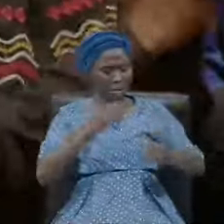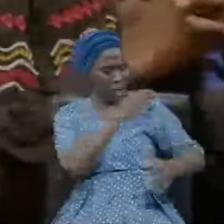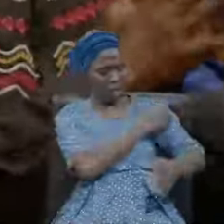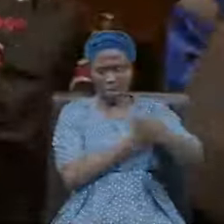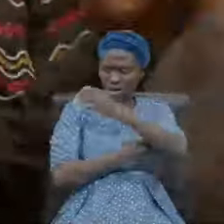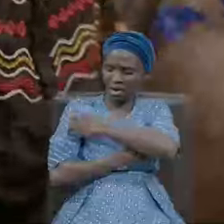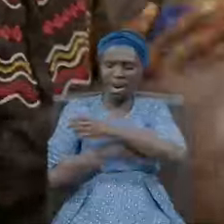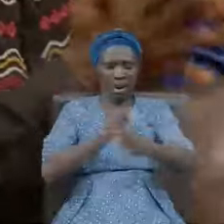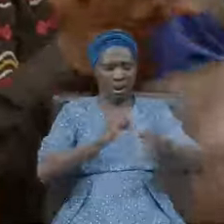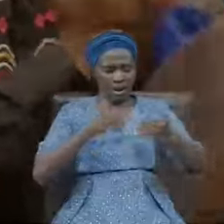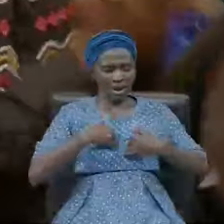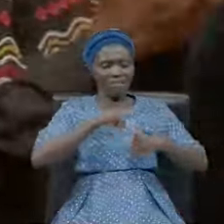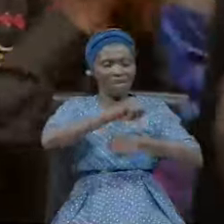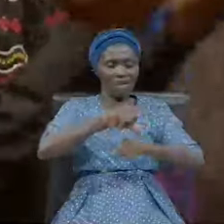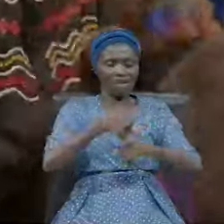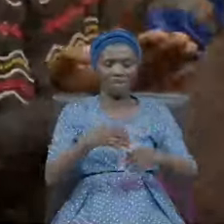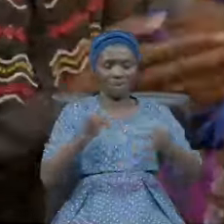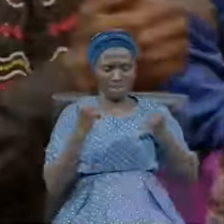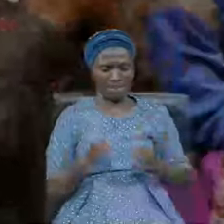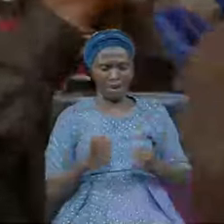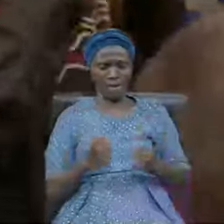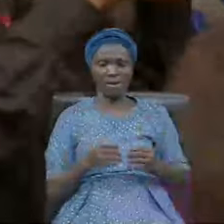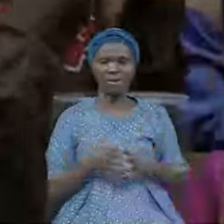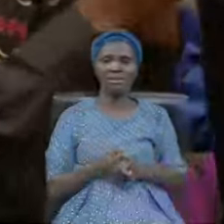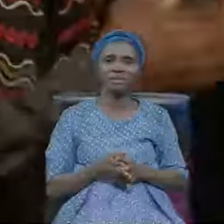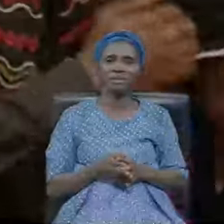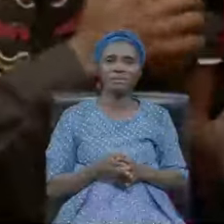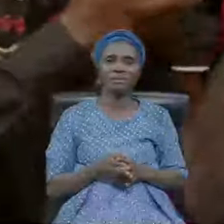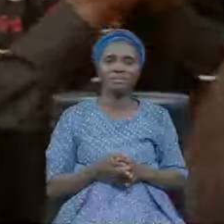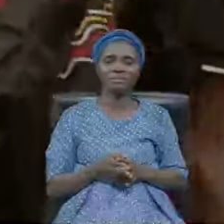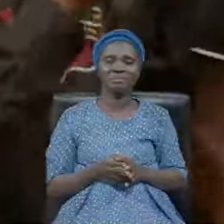mon épaule. J'ai l'onction, j'ai la force, j'ai la puissance.